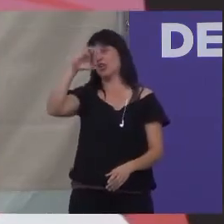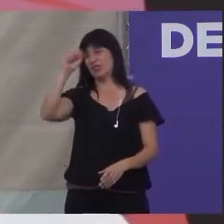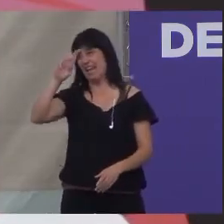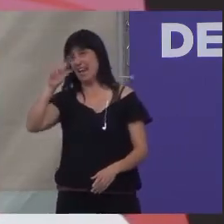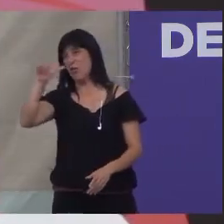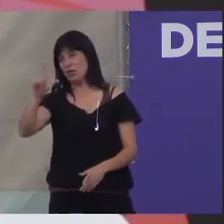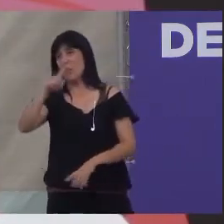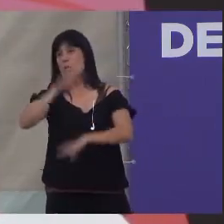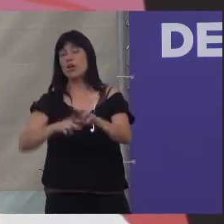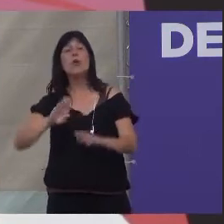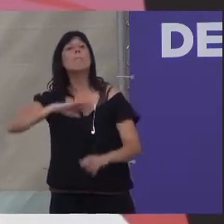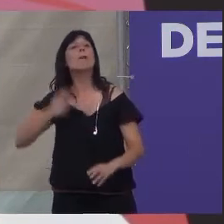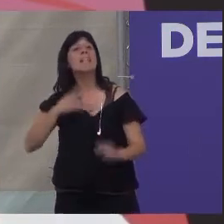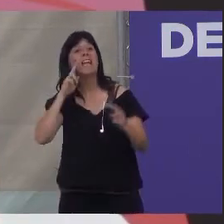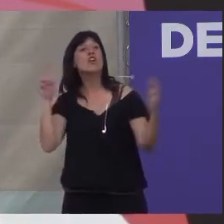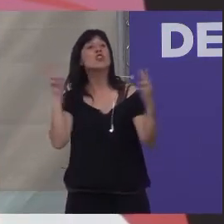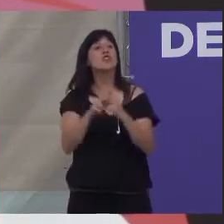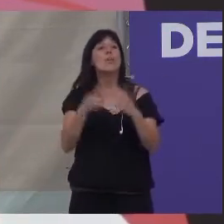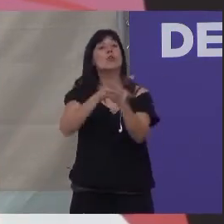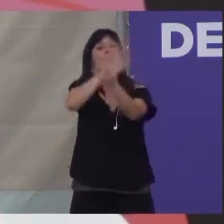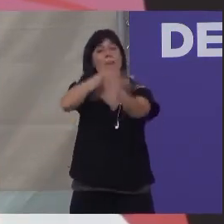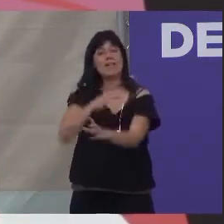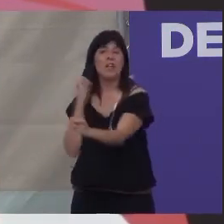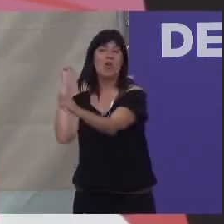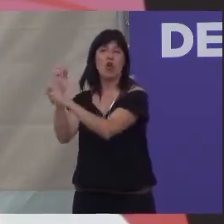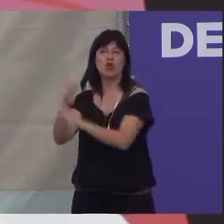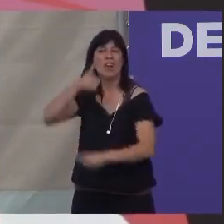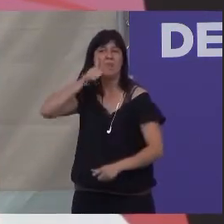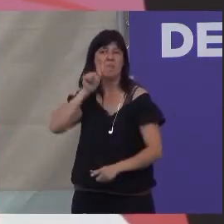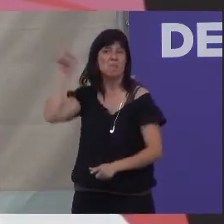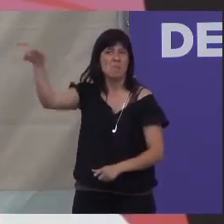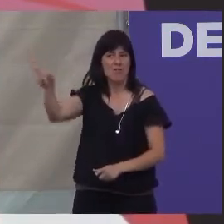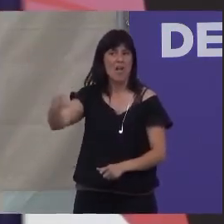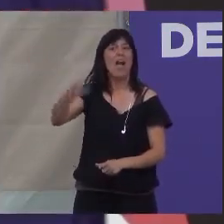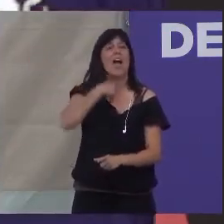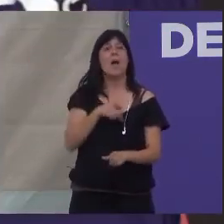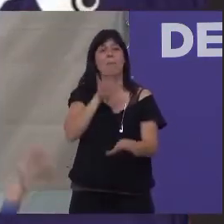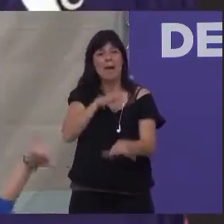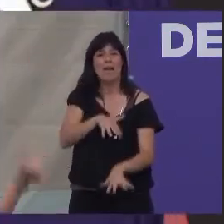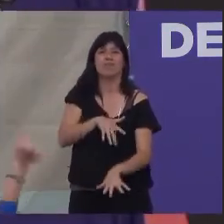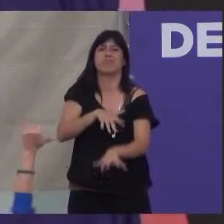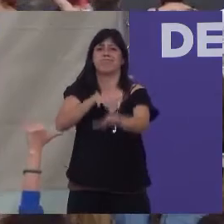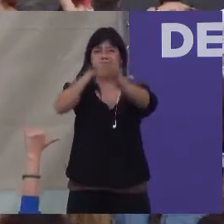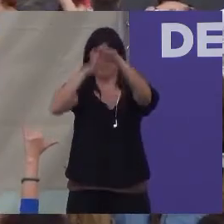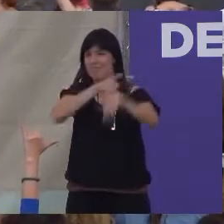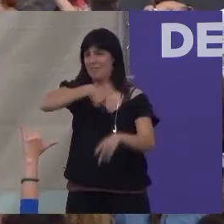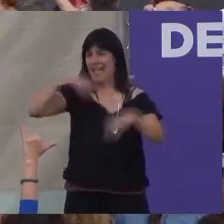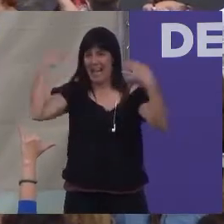Ens veurem demà a la manifestació, no a la màfia. Som Podem, que puja la marea.